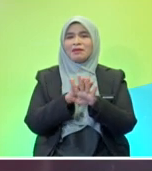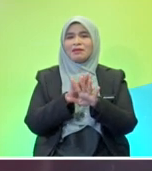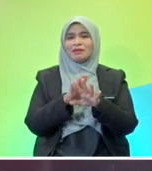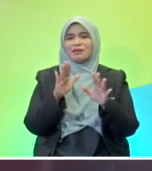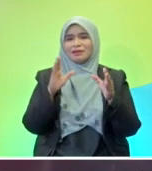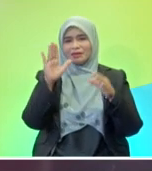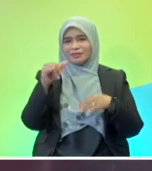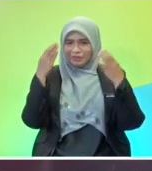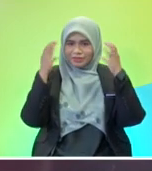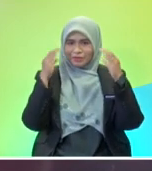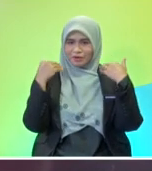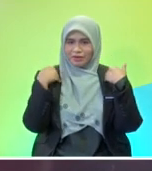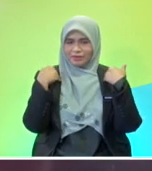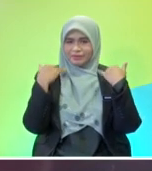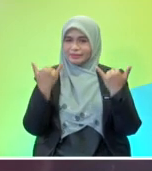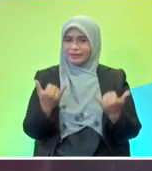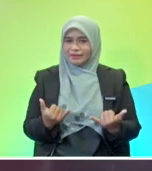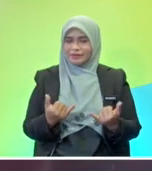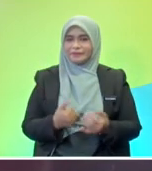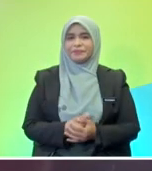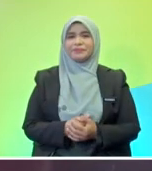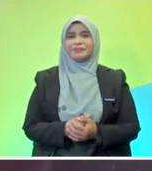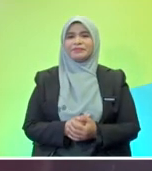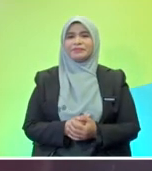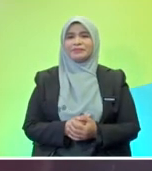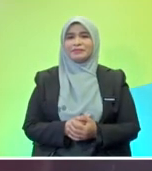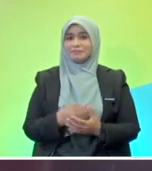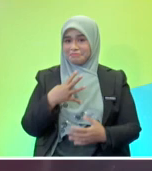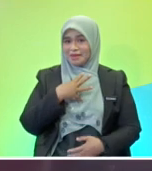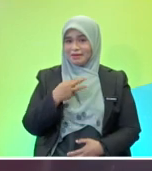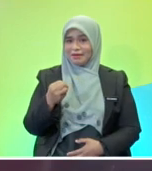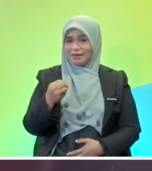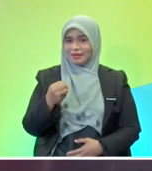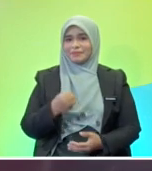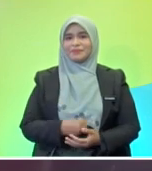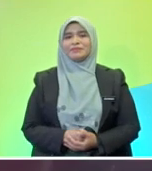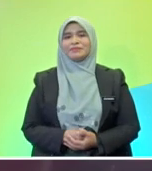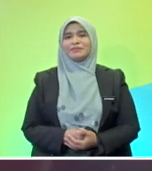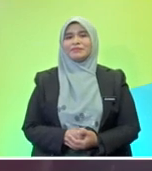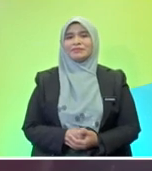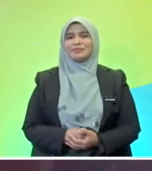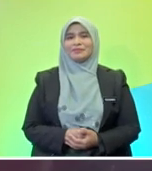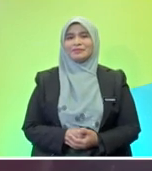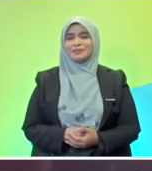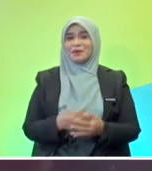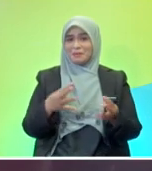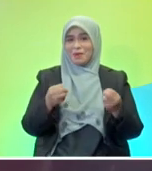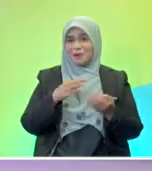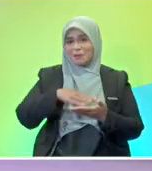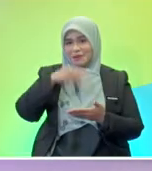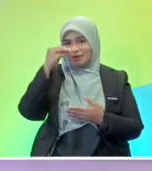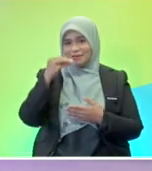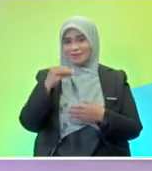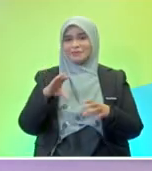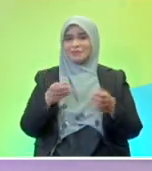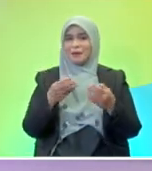ada kat sini. Betul cikgu, cantik. Fika, berminat tak? Berminatlah cikgu. Nak tak belajar buat boneka? Nak